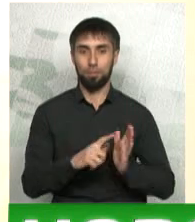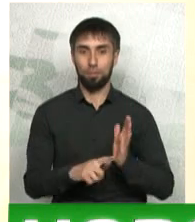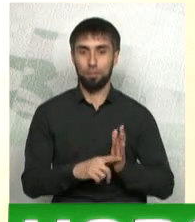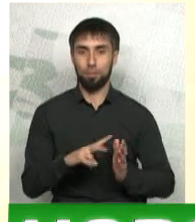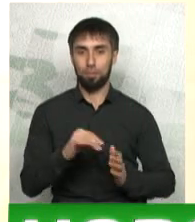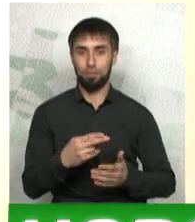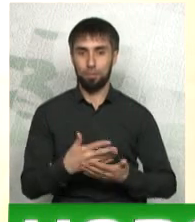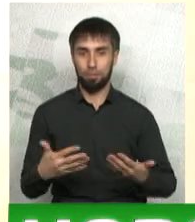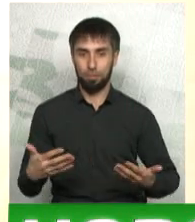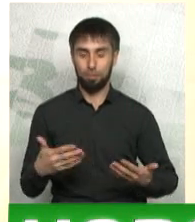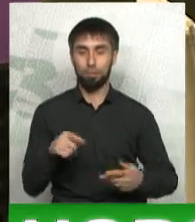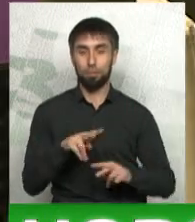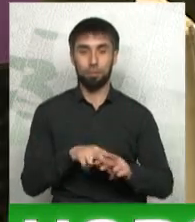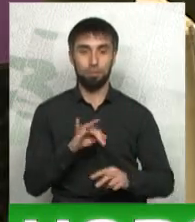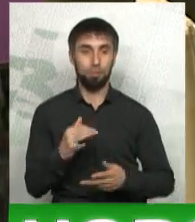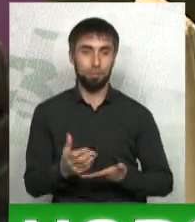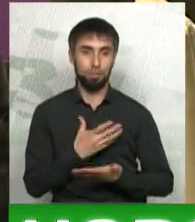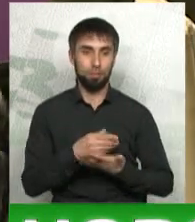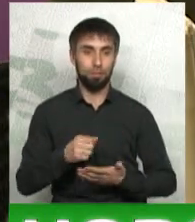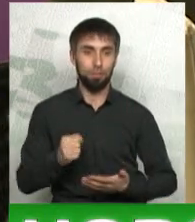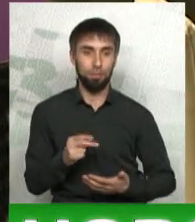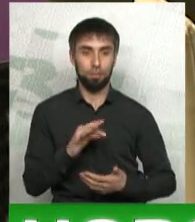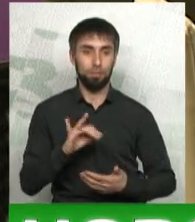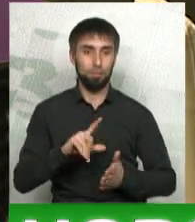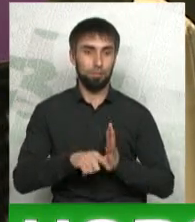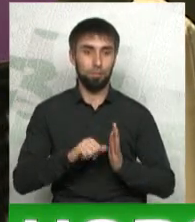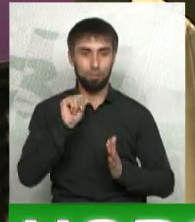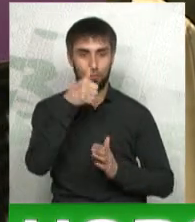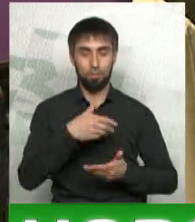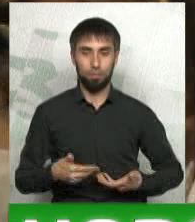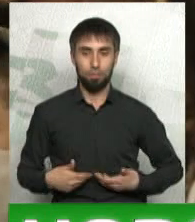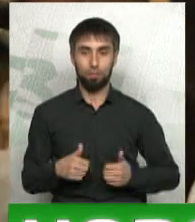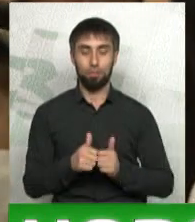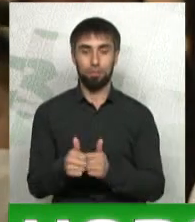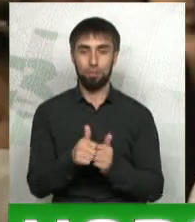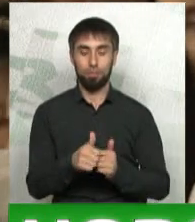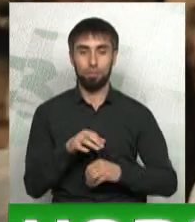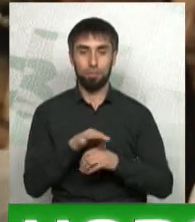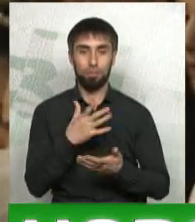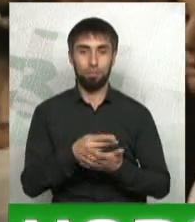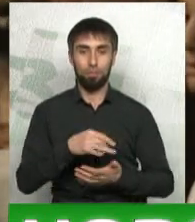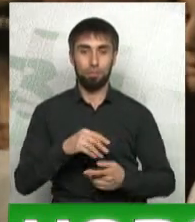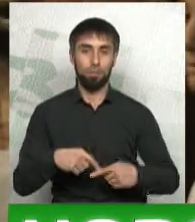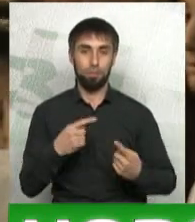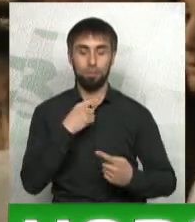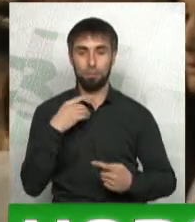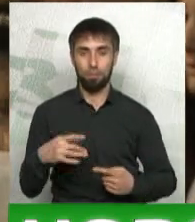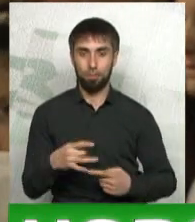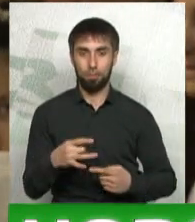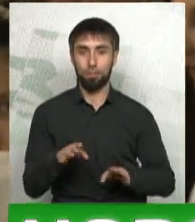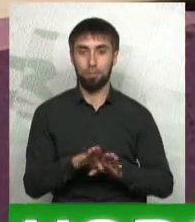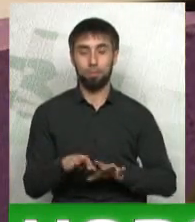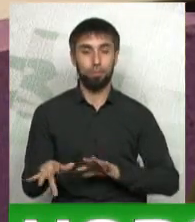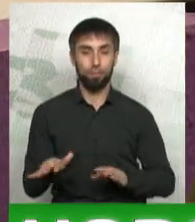70 национальностей. Здесь они нашли своих друзей, кров и долгие годы живут в соседстве, внося свою лепту в развитие республики.